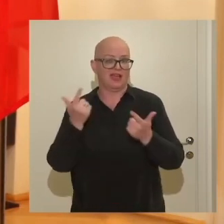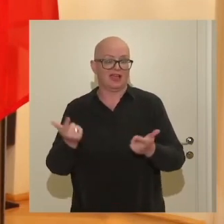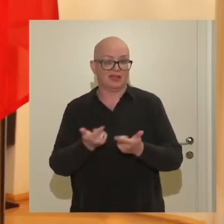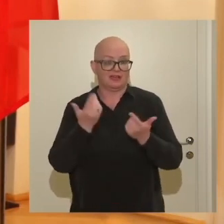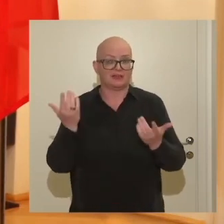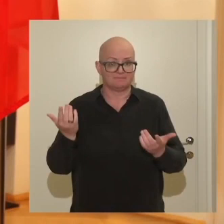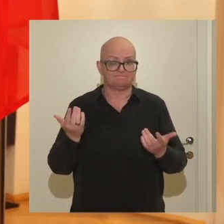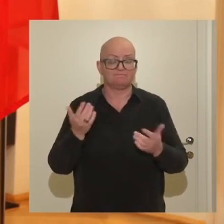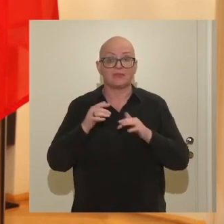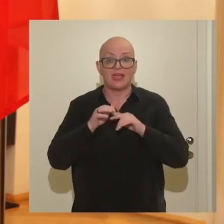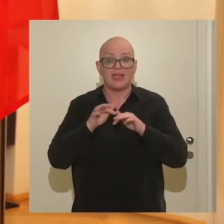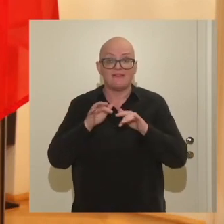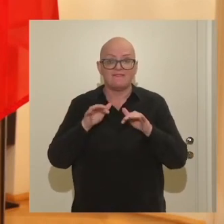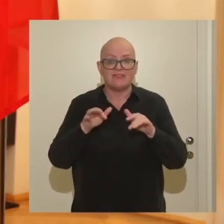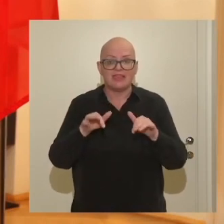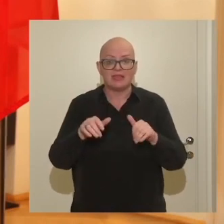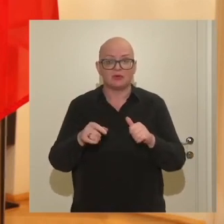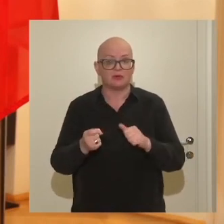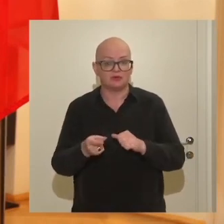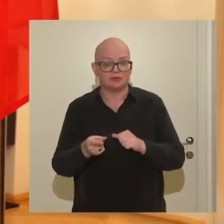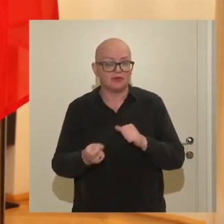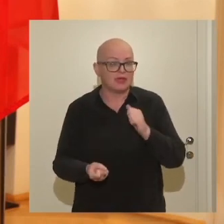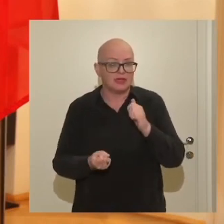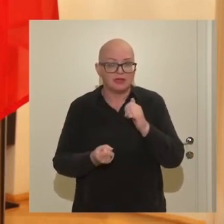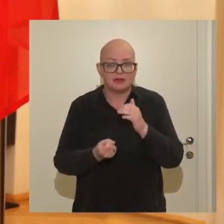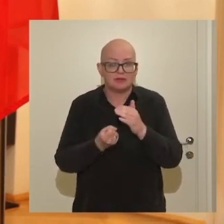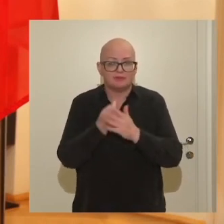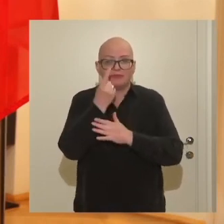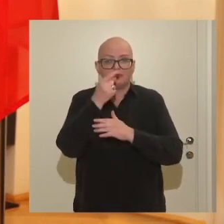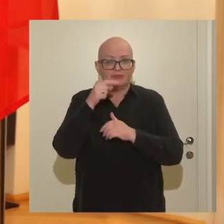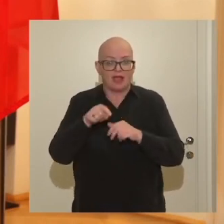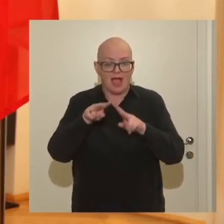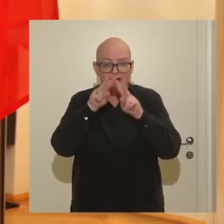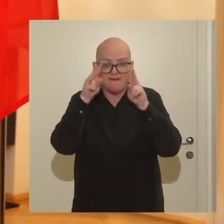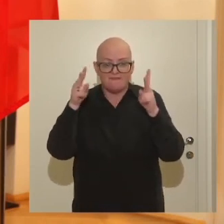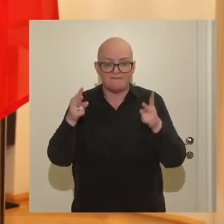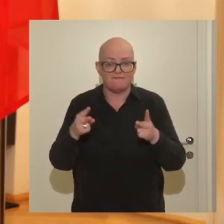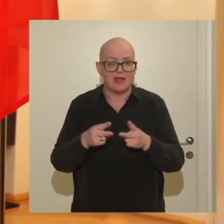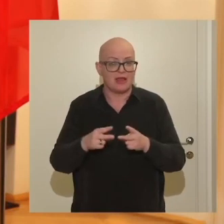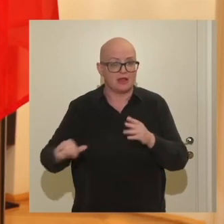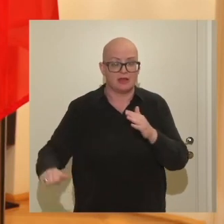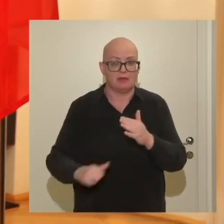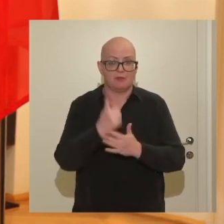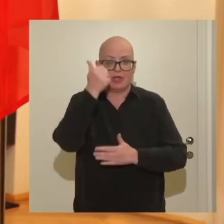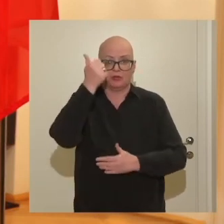die Welt auch etwas anders aus. Das Buch von hinten zu lesen ist dringend notwendig. Auf mehr Fiedel legt sich ein